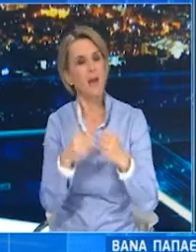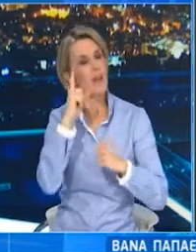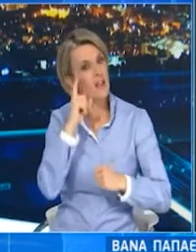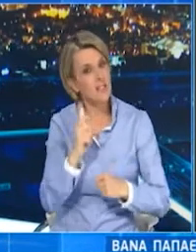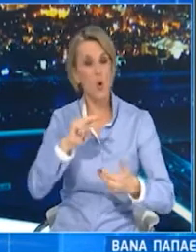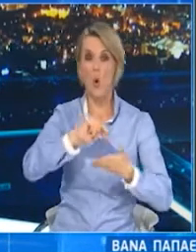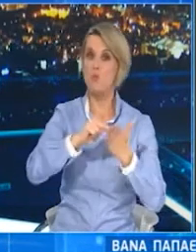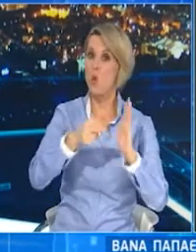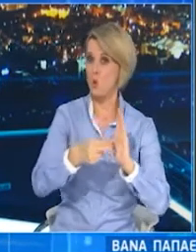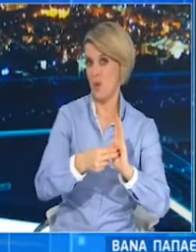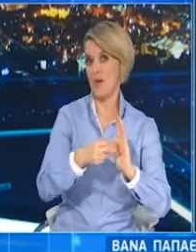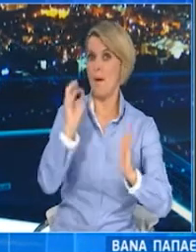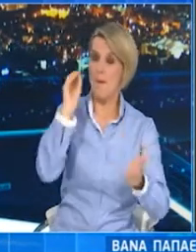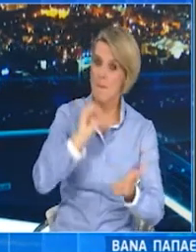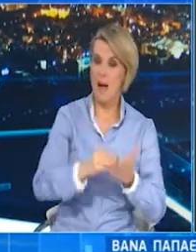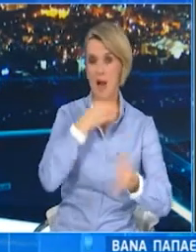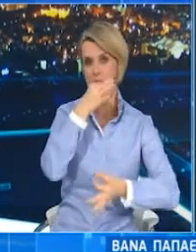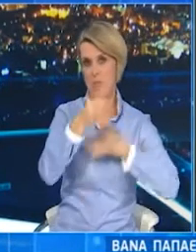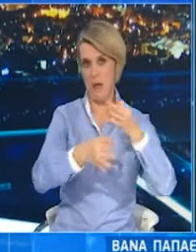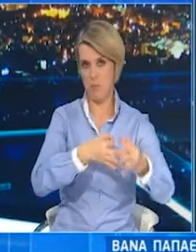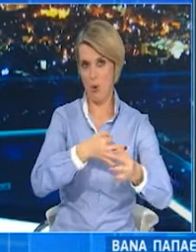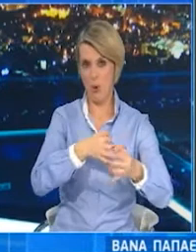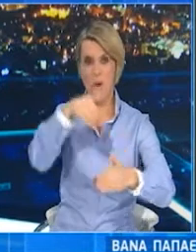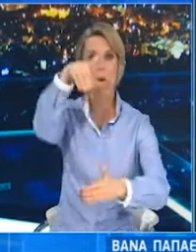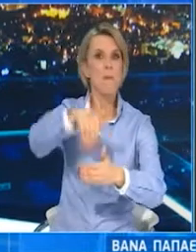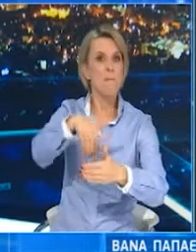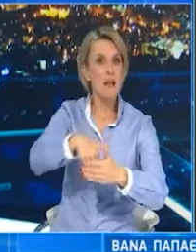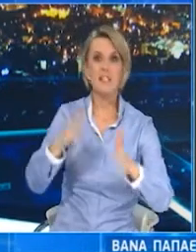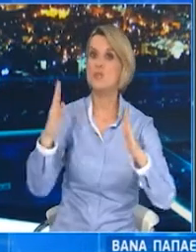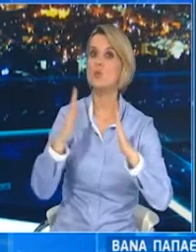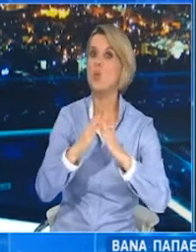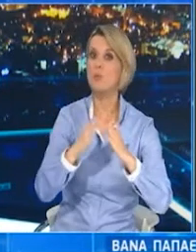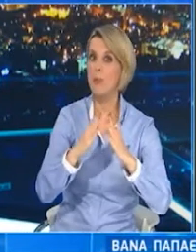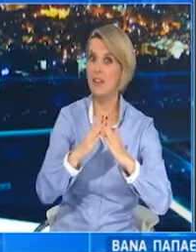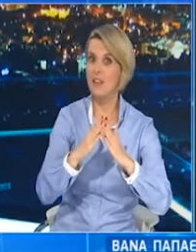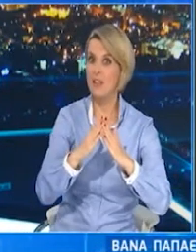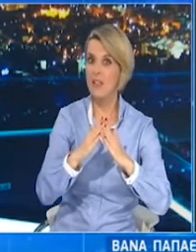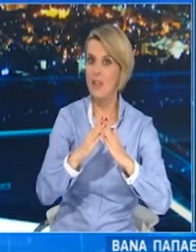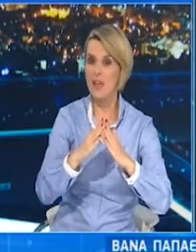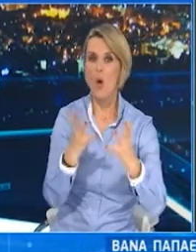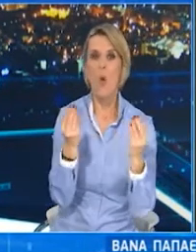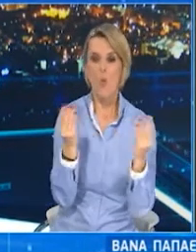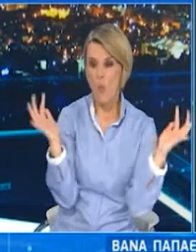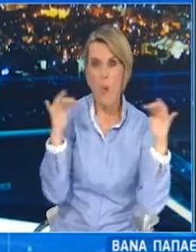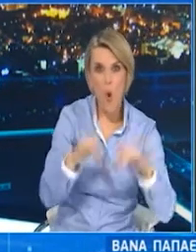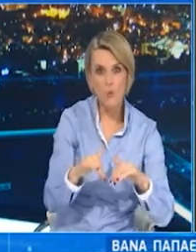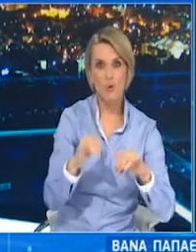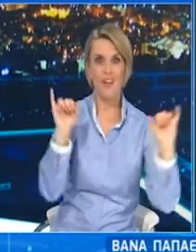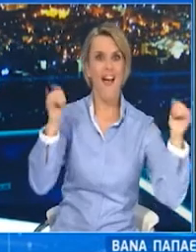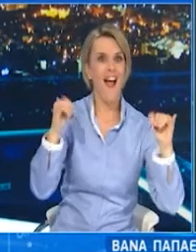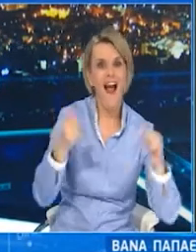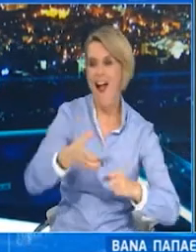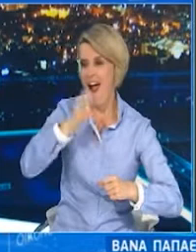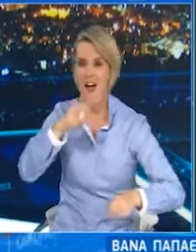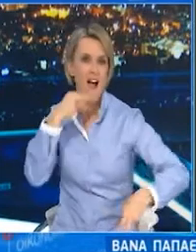συναθροίσεις σε κλειστούς χώρους και μη καλά εριζόμενους, όπως είναι τα σπίτια μας, αποτελούν την τέλεια ευκαιρία για τον ιό να μεταδοθεί.